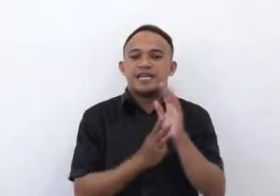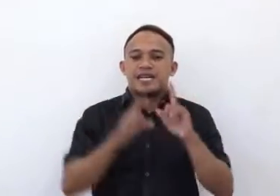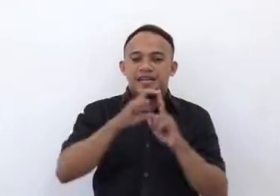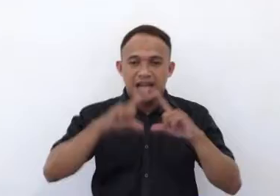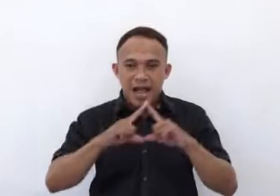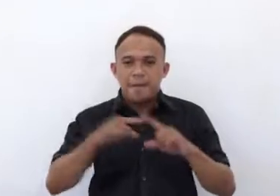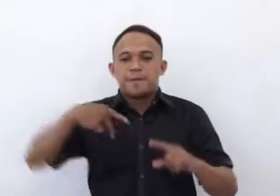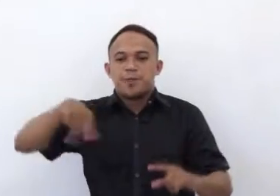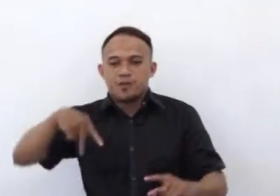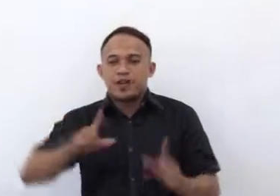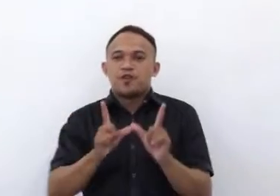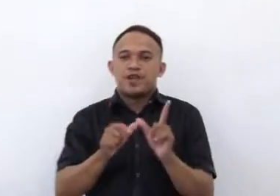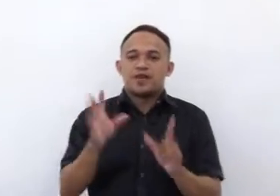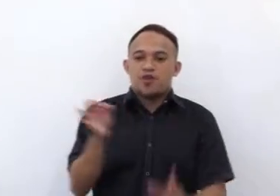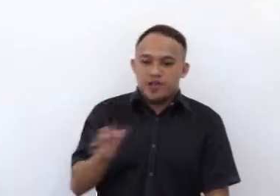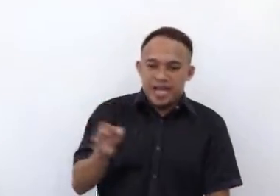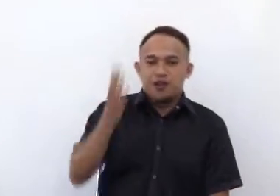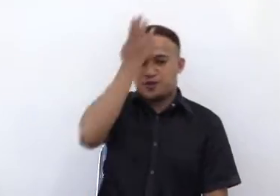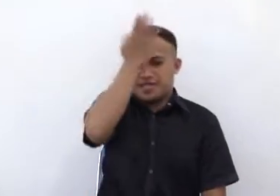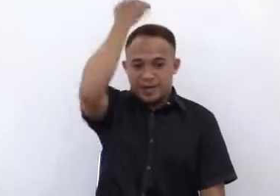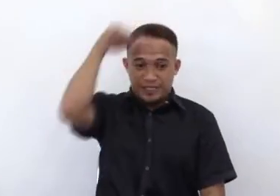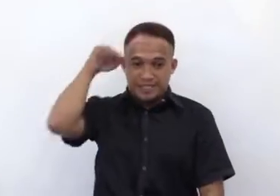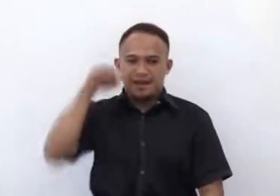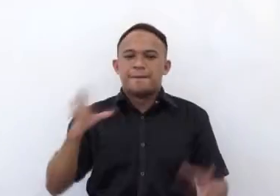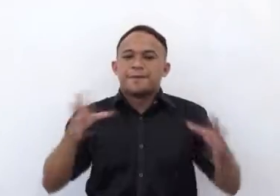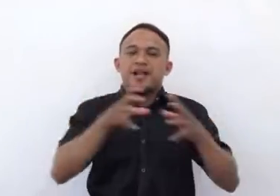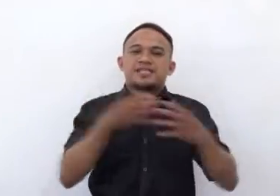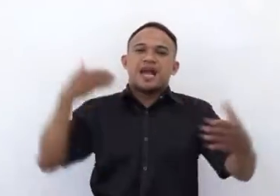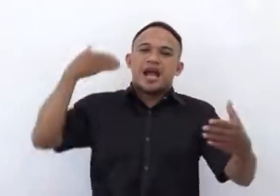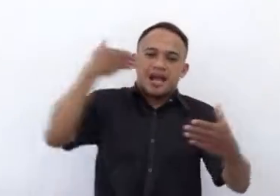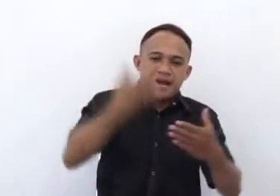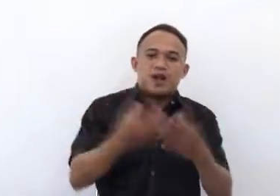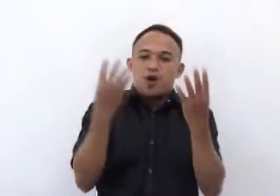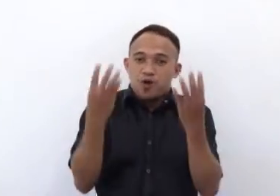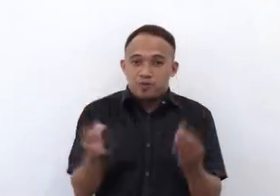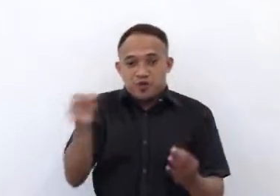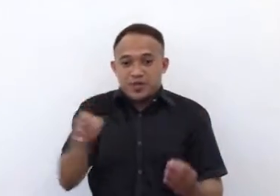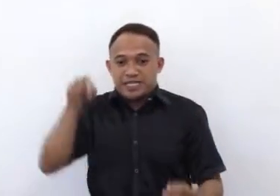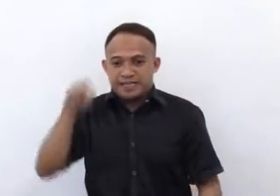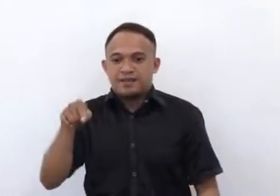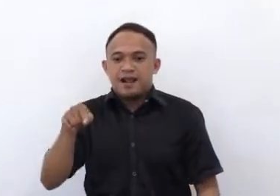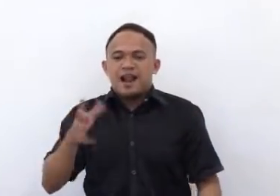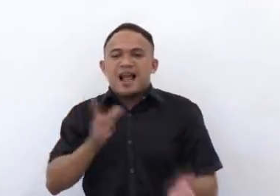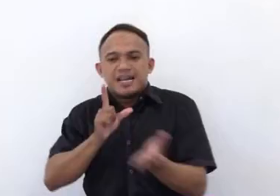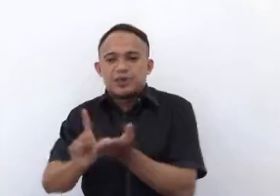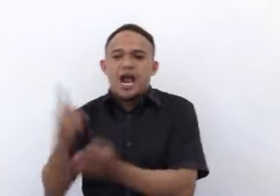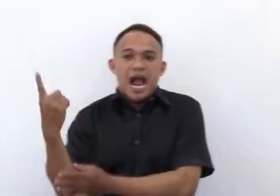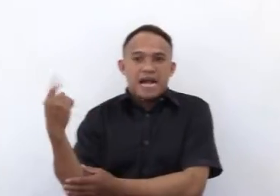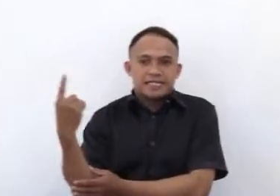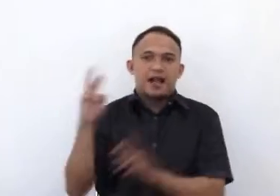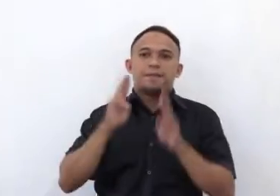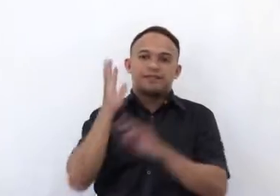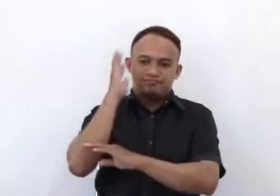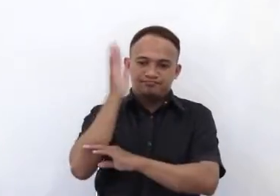bahwa akhir-akhir ini peningkatan di Kota Gorontalo khususnya itu